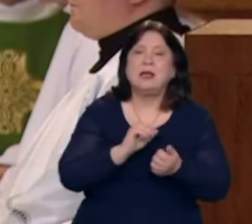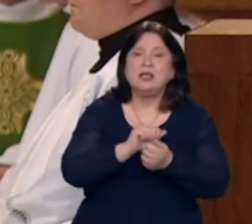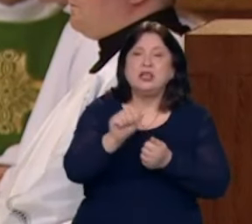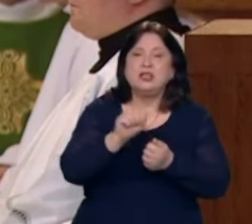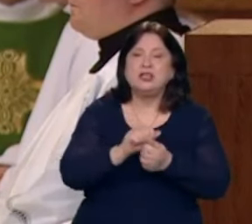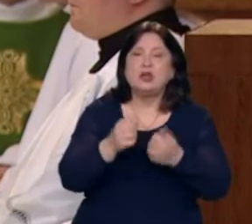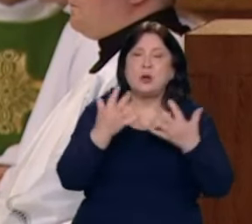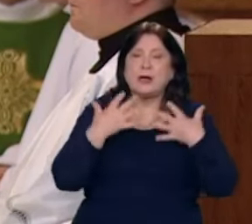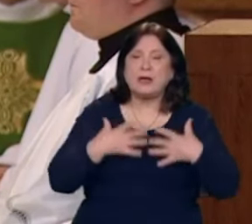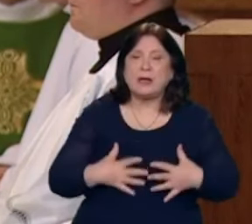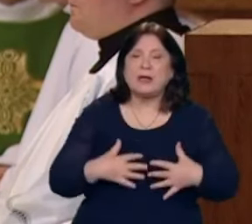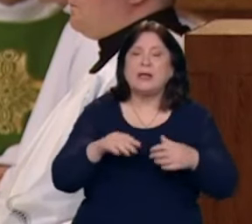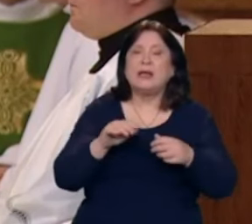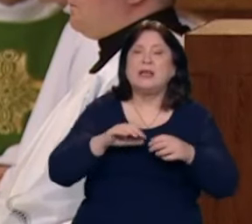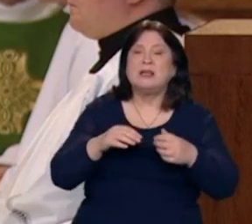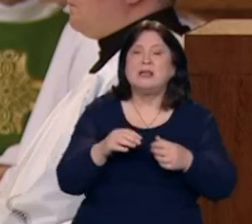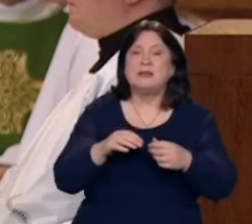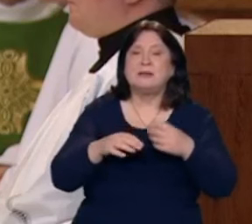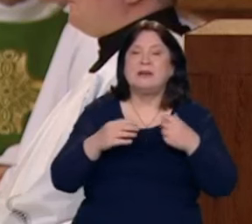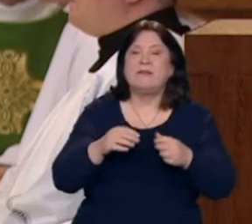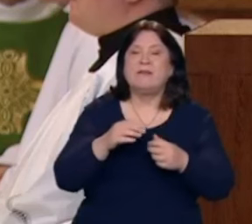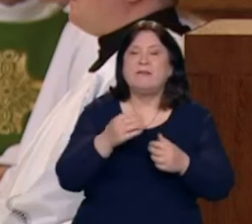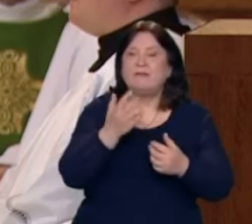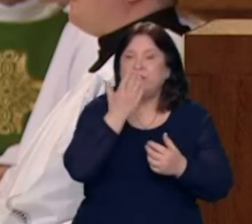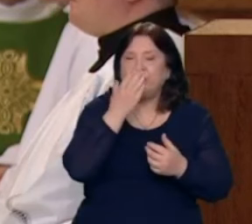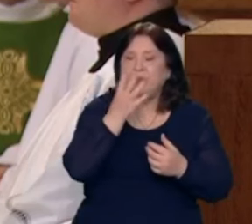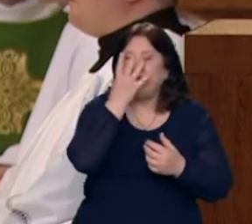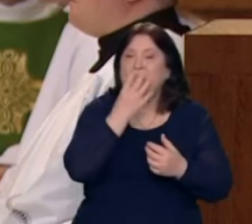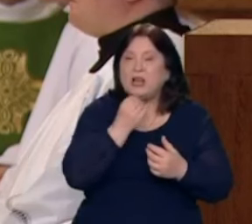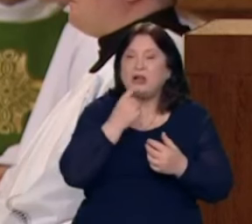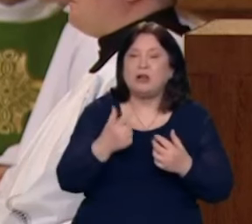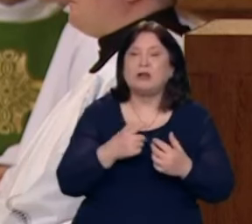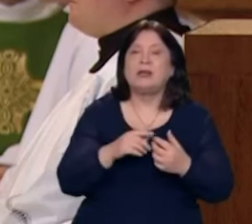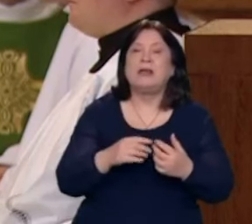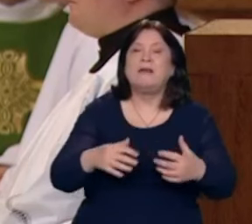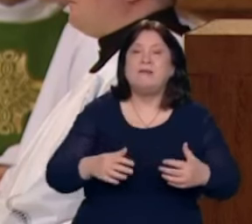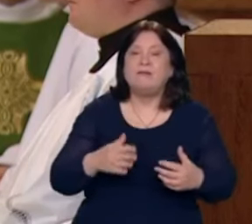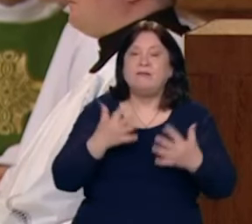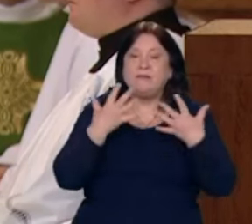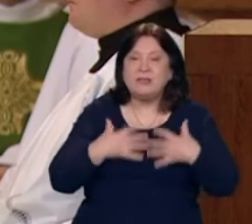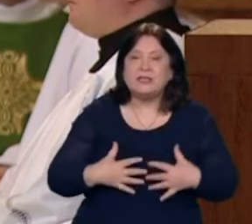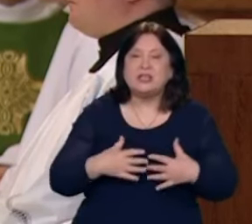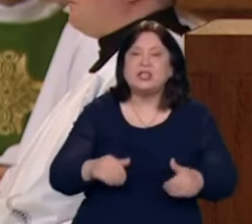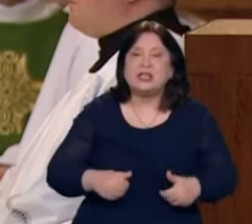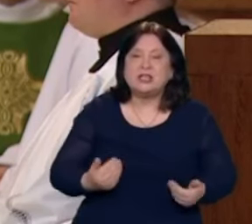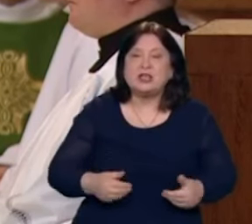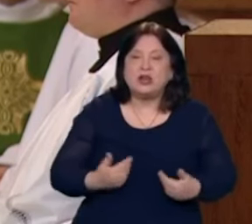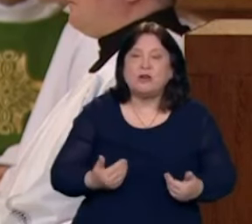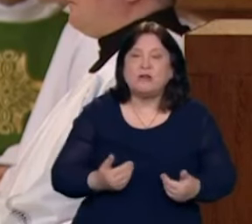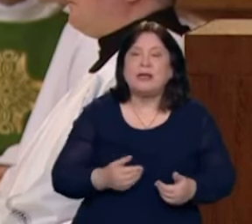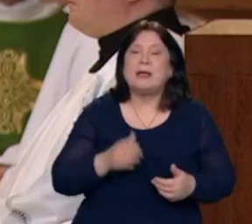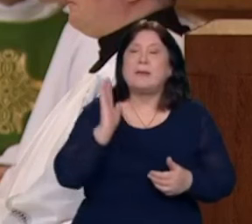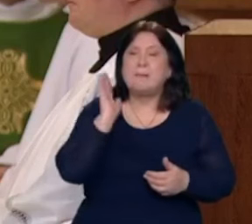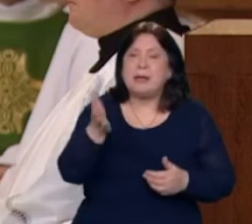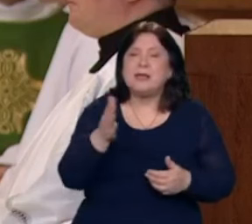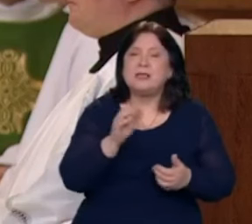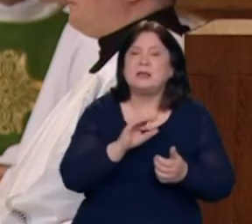sylwetką jego zdrowiem fizycznym jak będzie chciała naruszyć jego